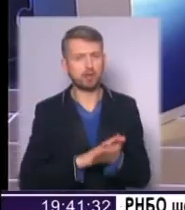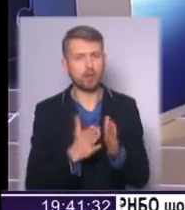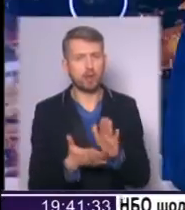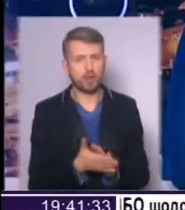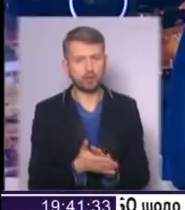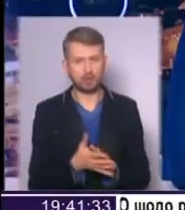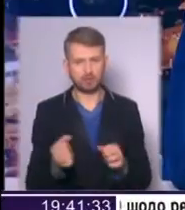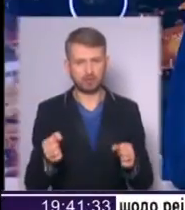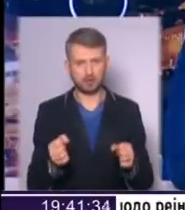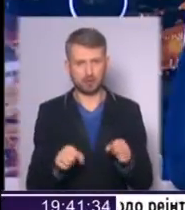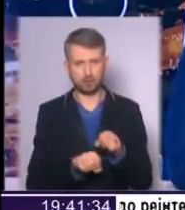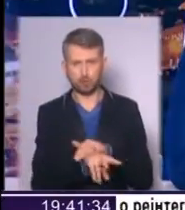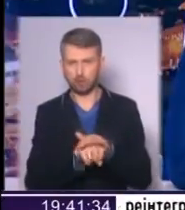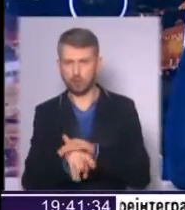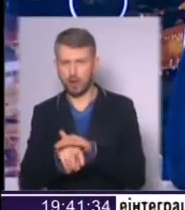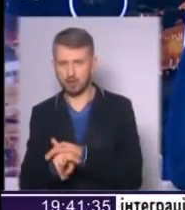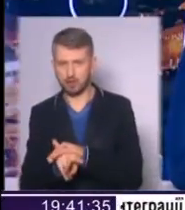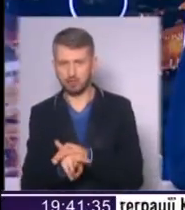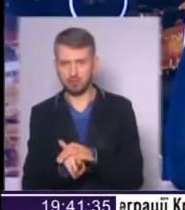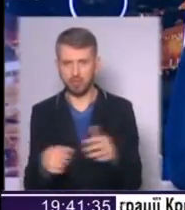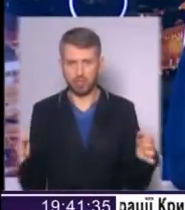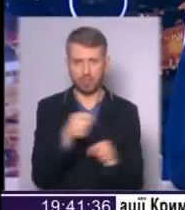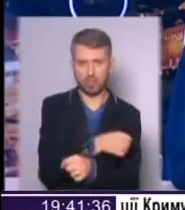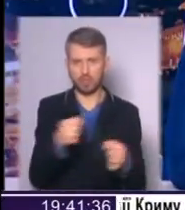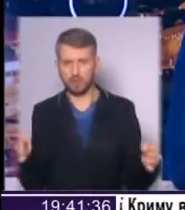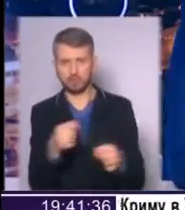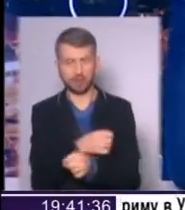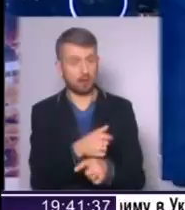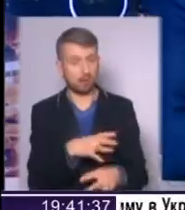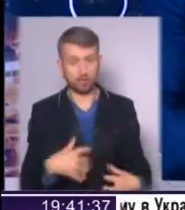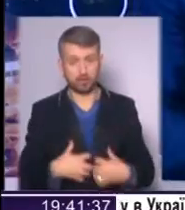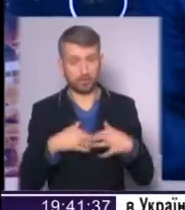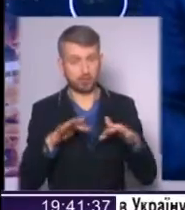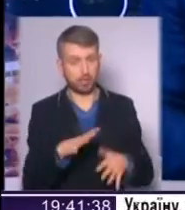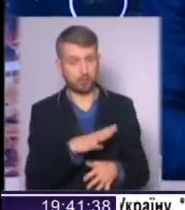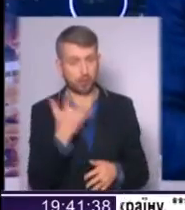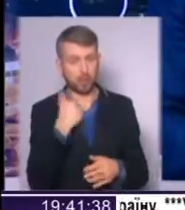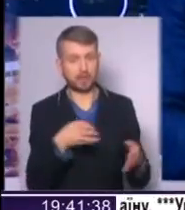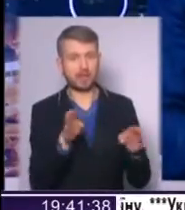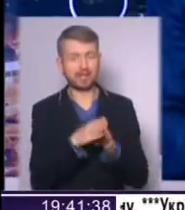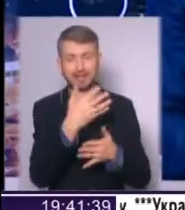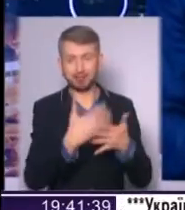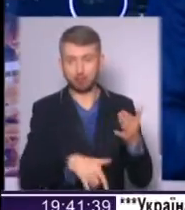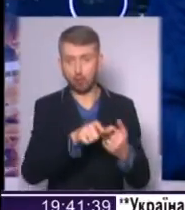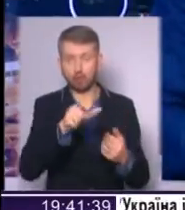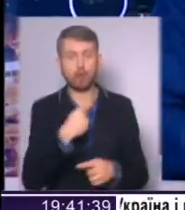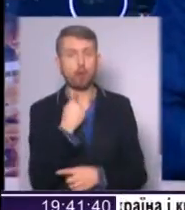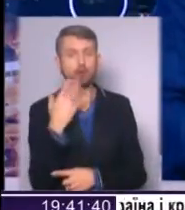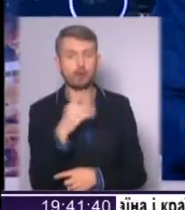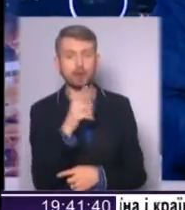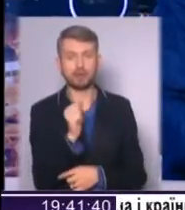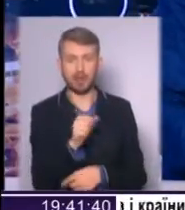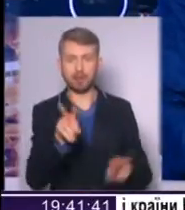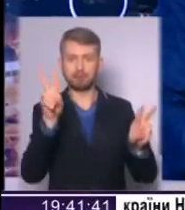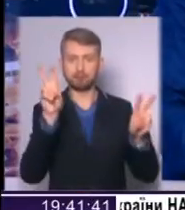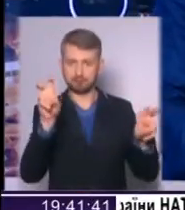званим тушкуванням. Так. І надзвичайно до жахливих подій призводила ця ситуація. Тобто, коли був закритий список, коли люди голосували за бренд